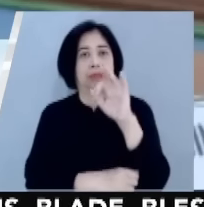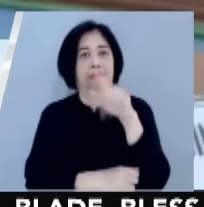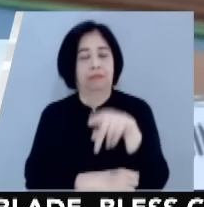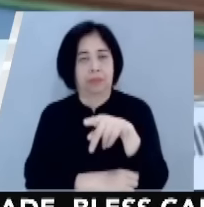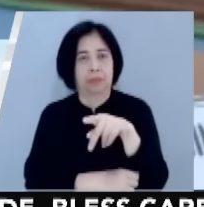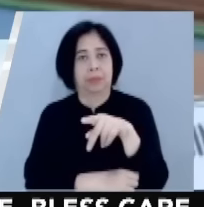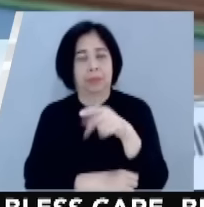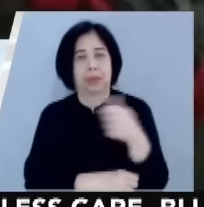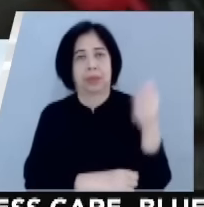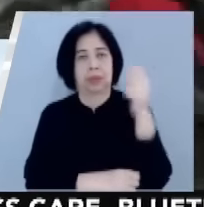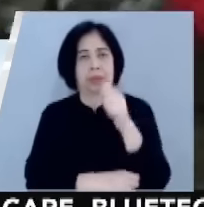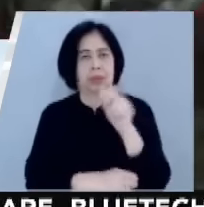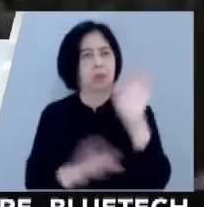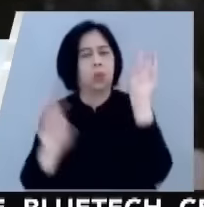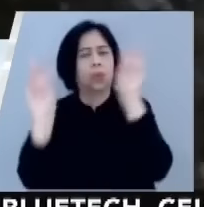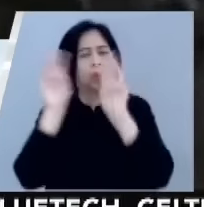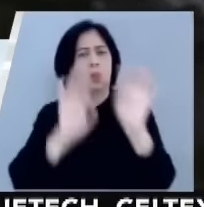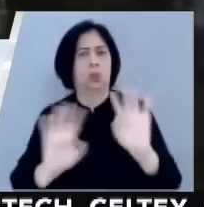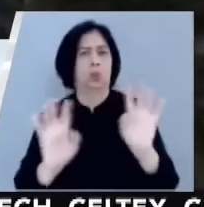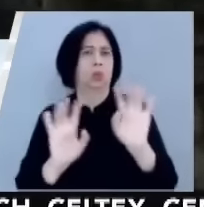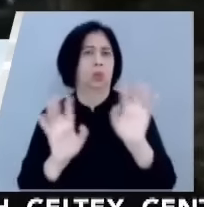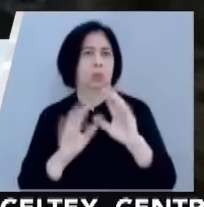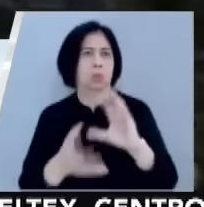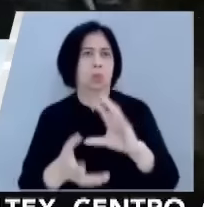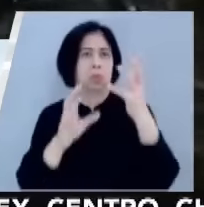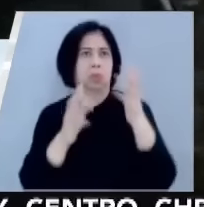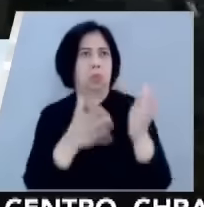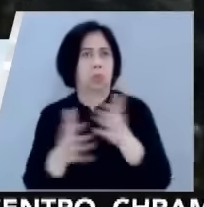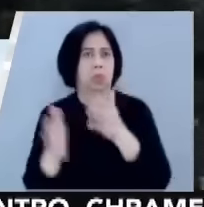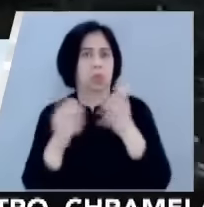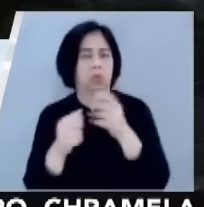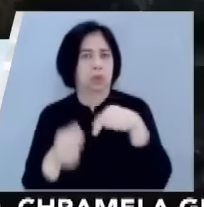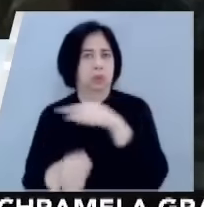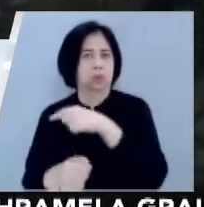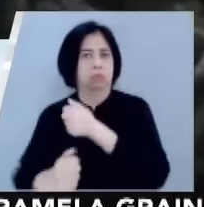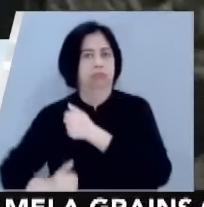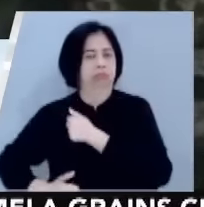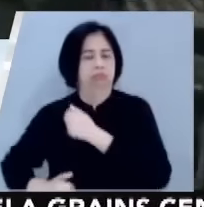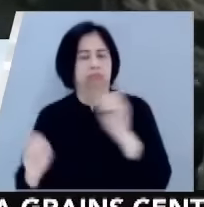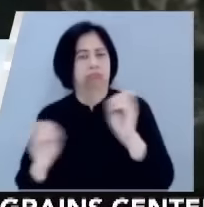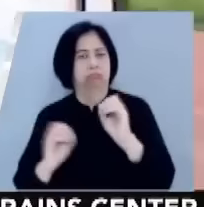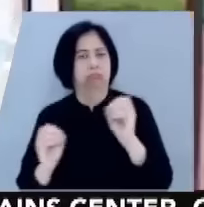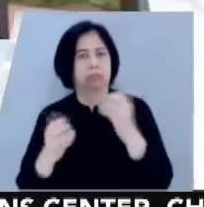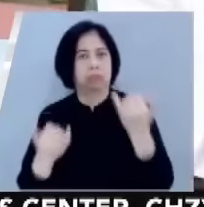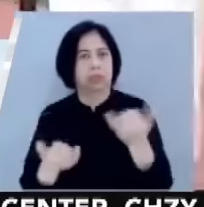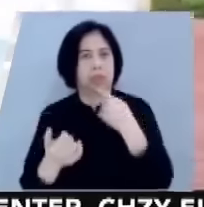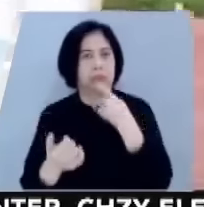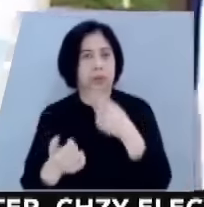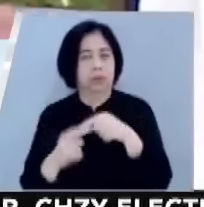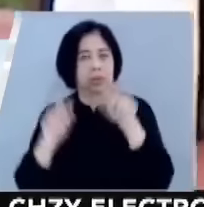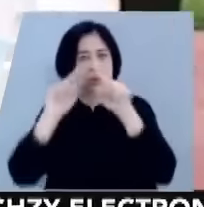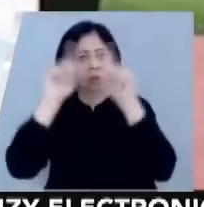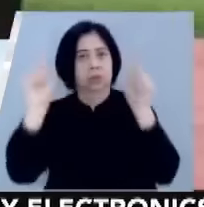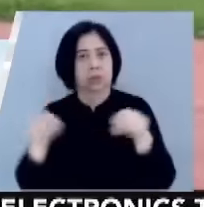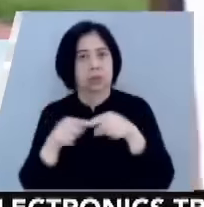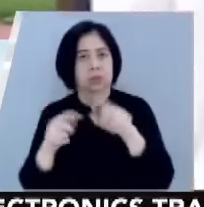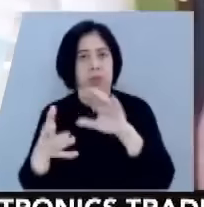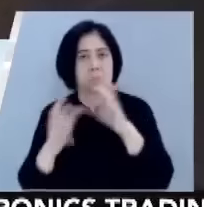na walang dapat ikabahalang destabilisasyon sa hanay ng militar. Ngayon binabanggit sa manifesto ang